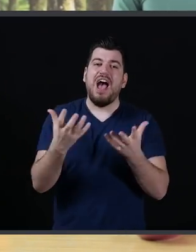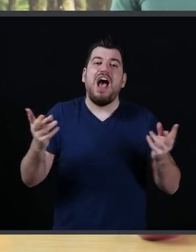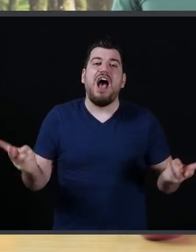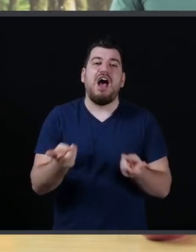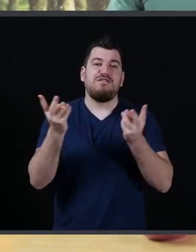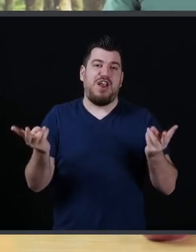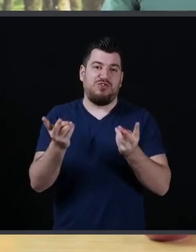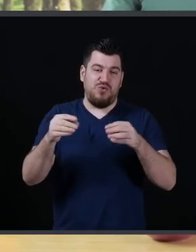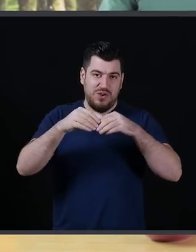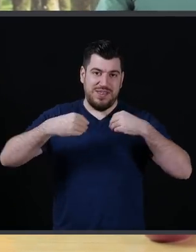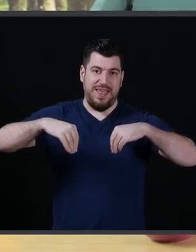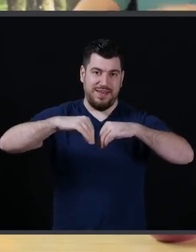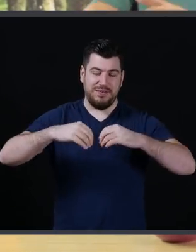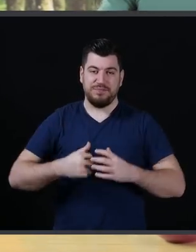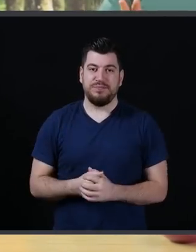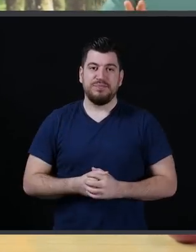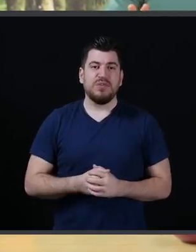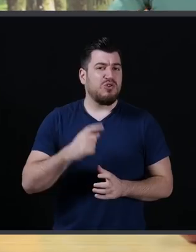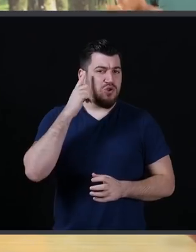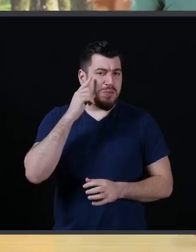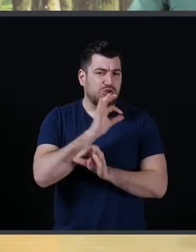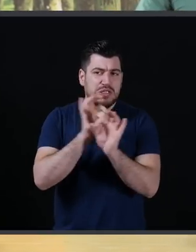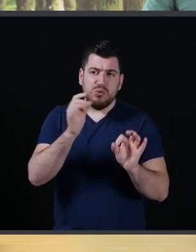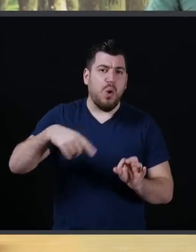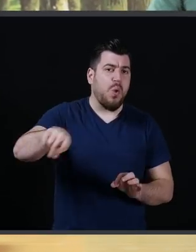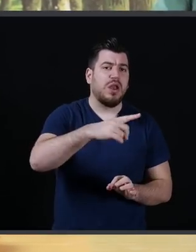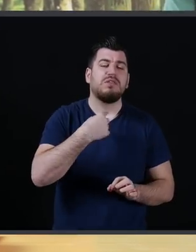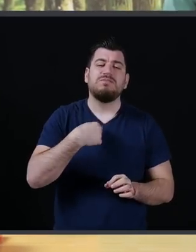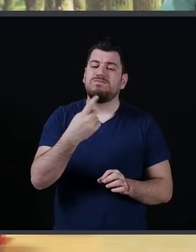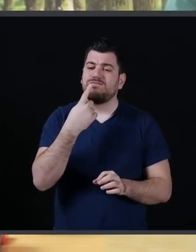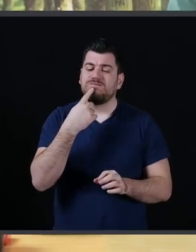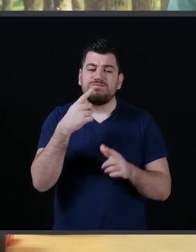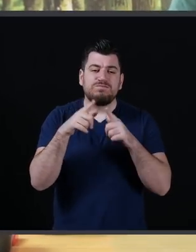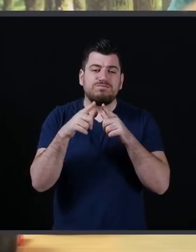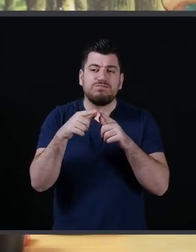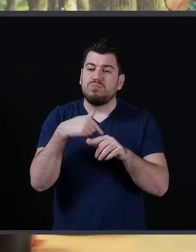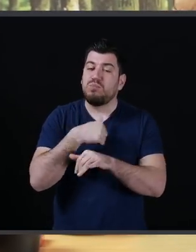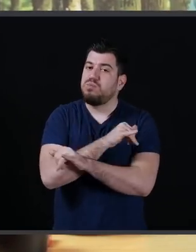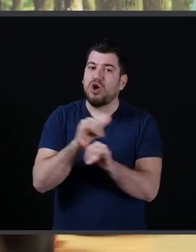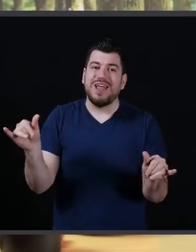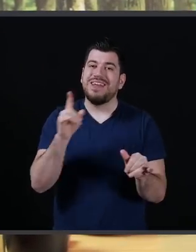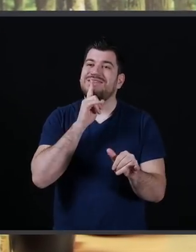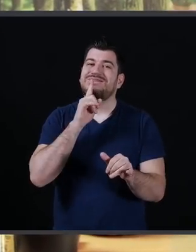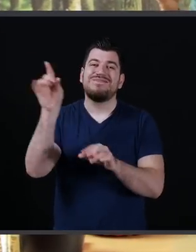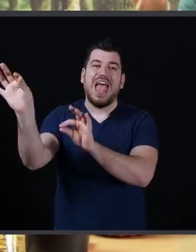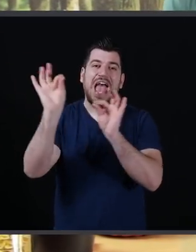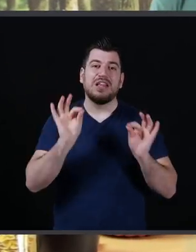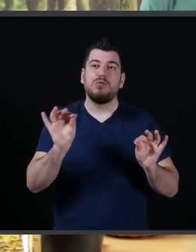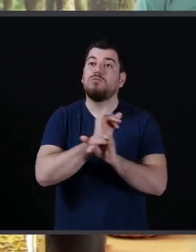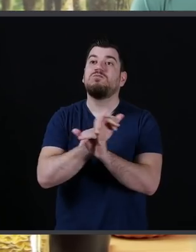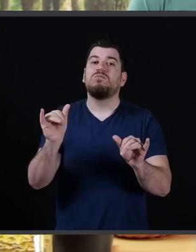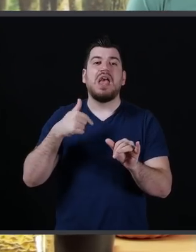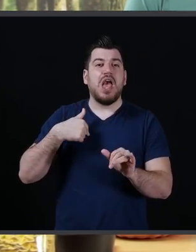Νομίζω ότι σίγουρα δεν έχετε δοκιμάσει ποτέ στο εμπόριο κάτι παρόμοιο Και εγώ δεν το είχα δοκιμάσει Έτυχε και βγήκα στο εξωτερικό και δοκίμασα ένα